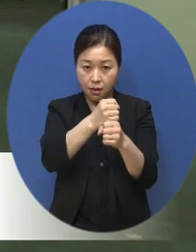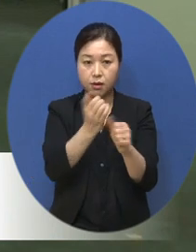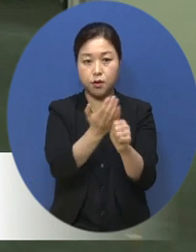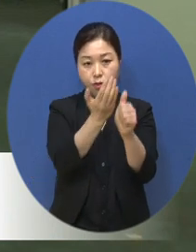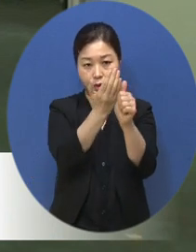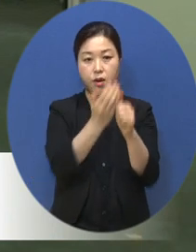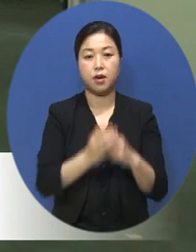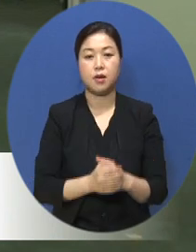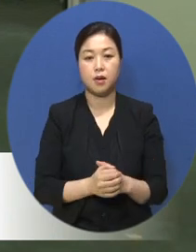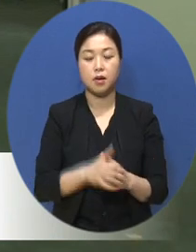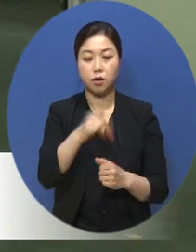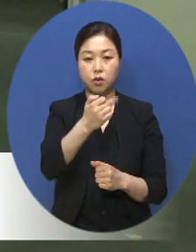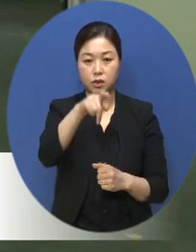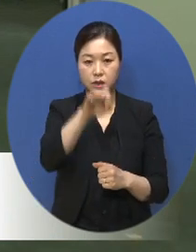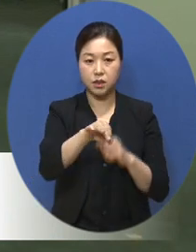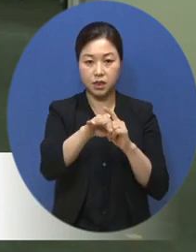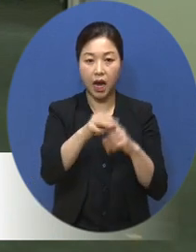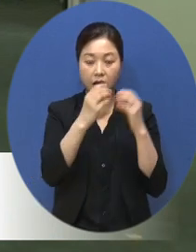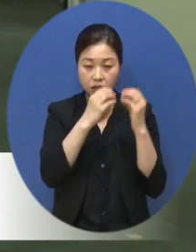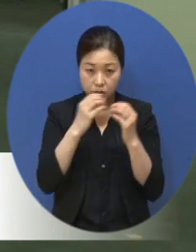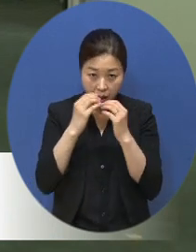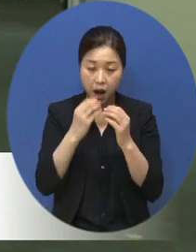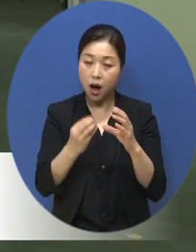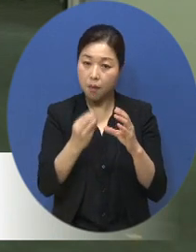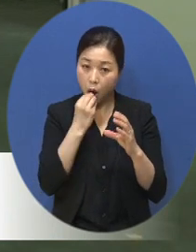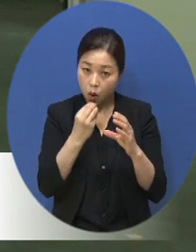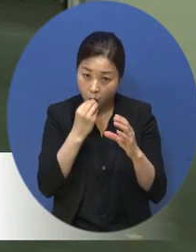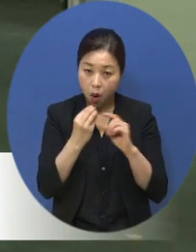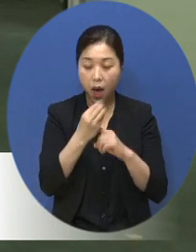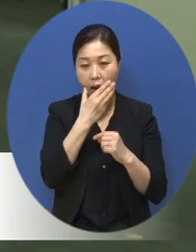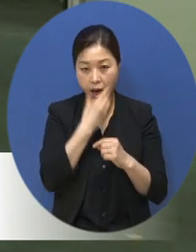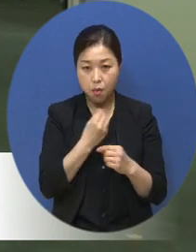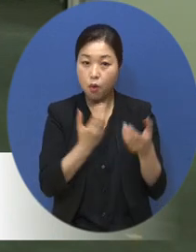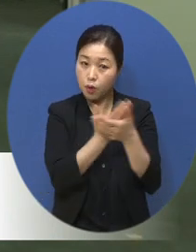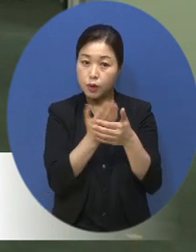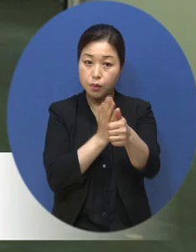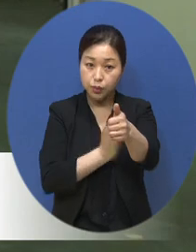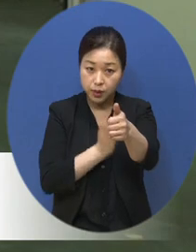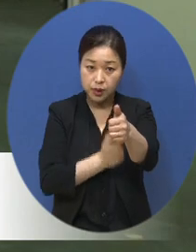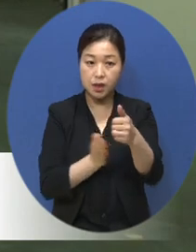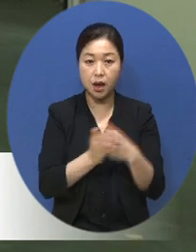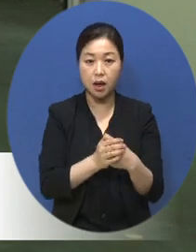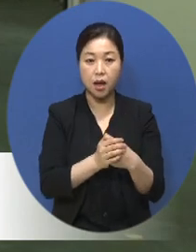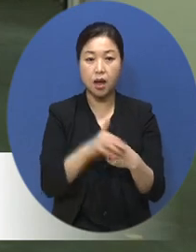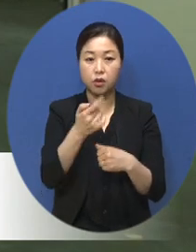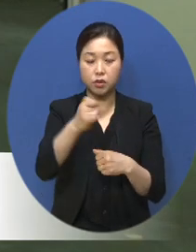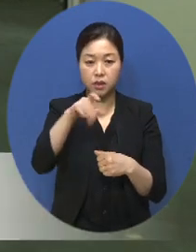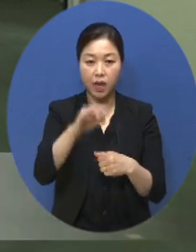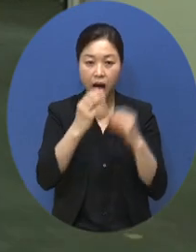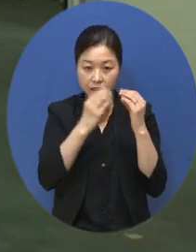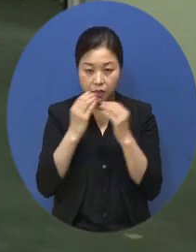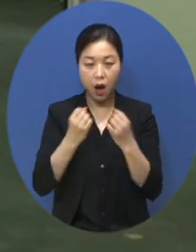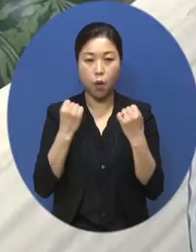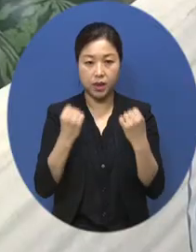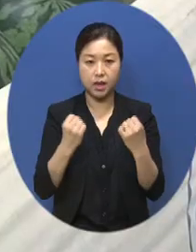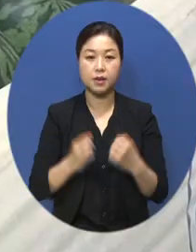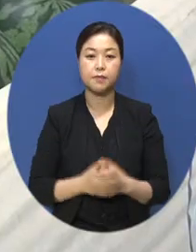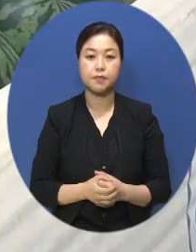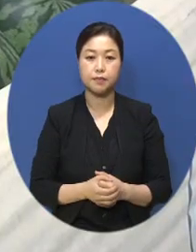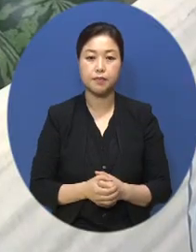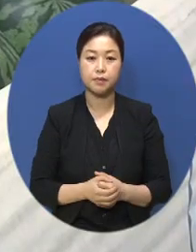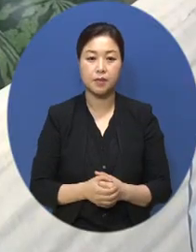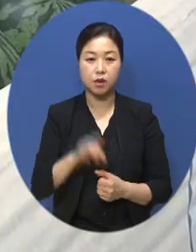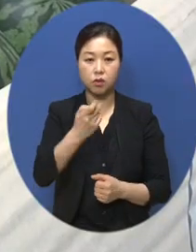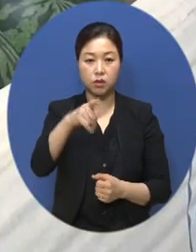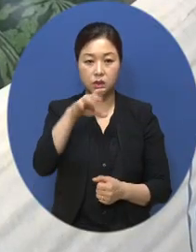여러분, 고창 수박 만나고 행복한 시간 되시기 바랍니다. 너풀 고창 수박 화이팅입니다.